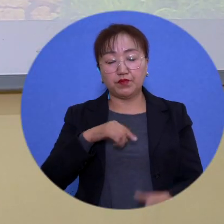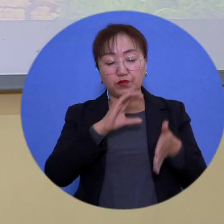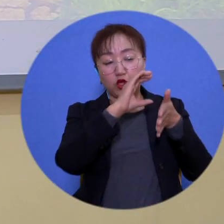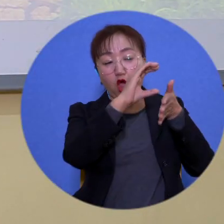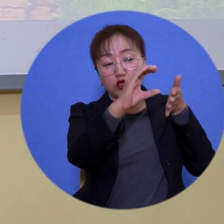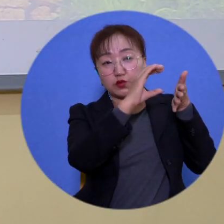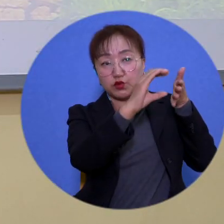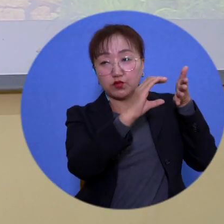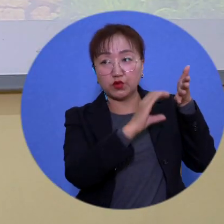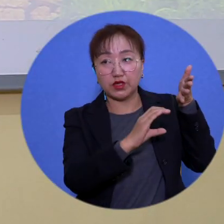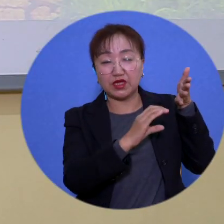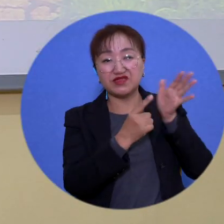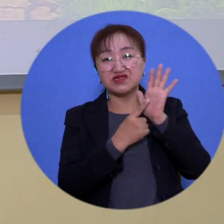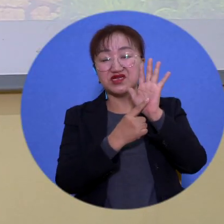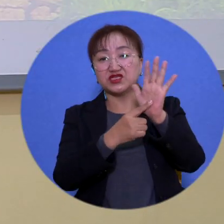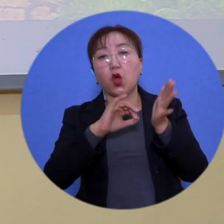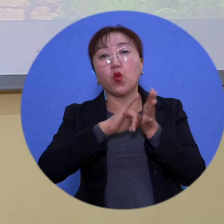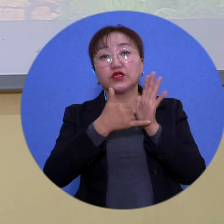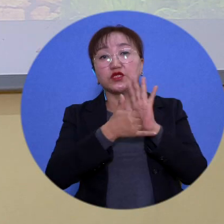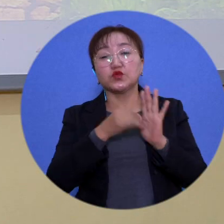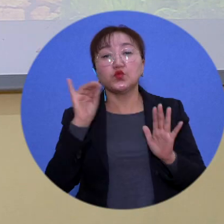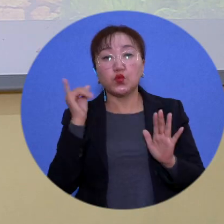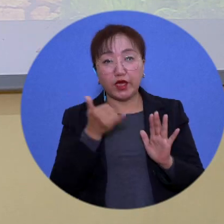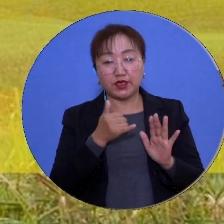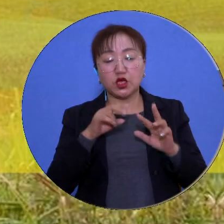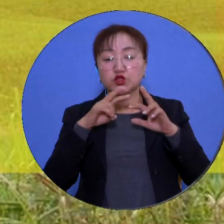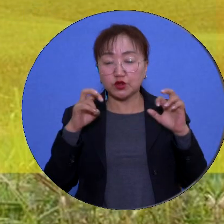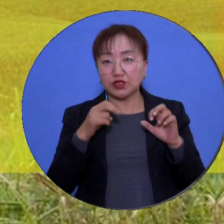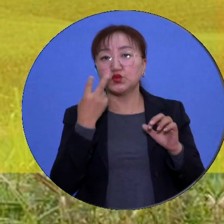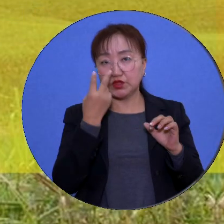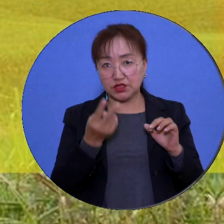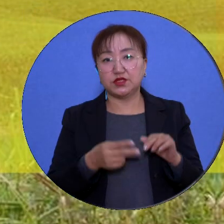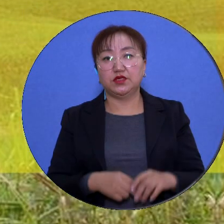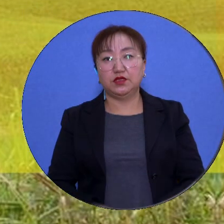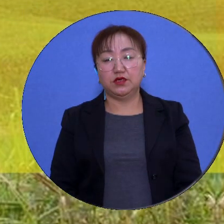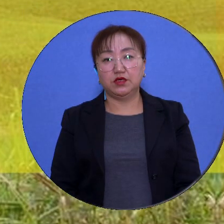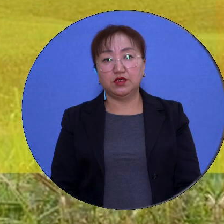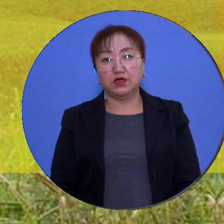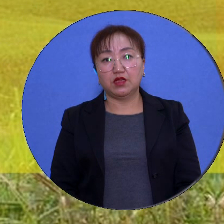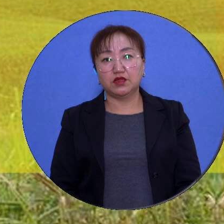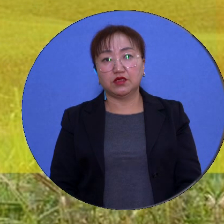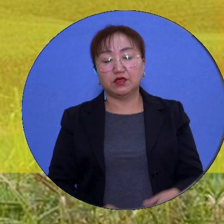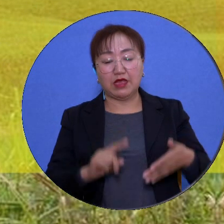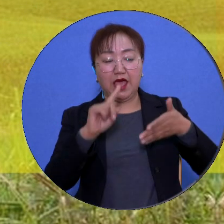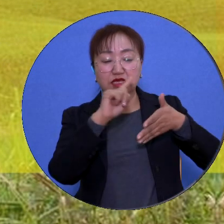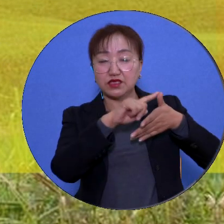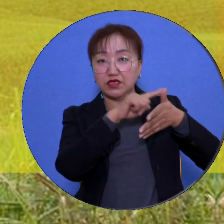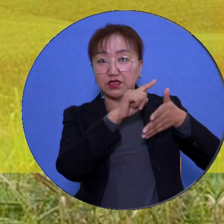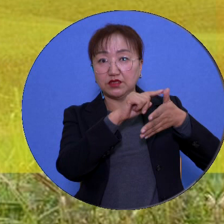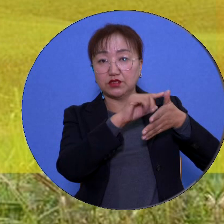དེད དེར གཅིག སེ སེེད སྨི མངས